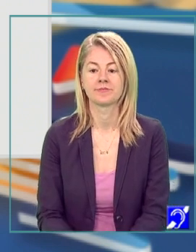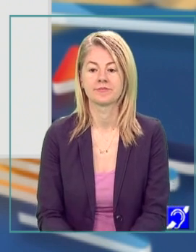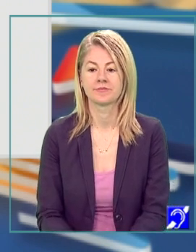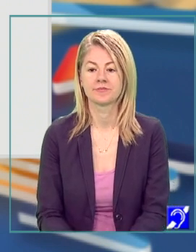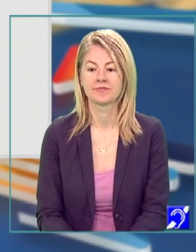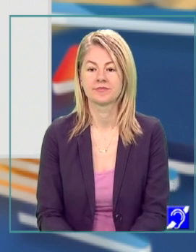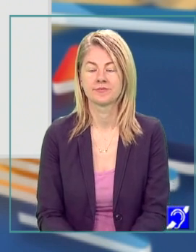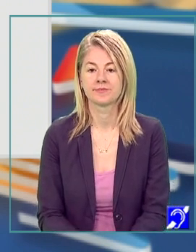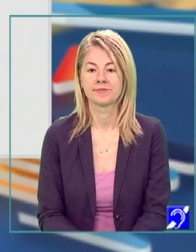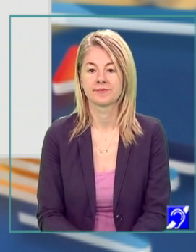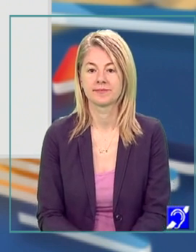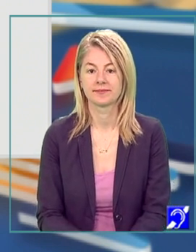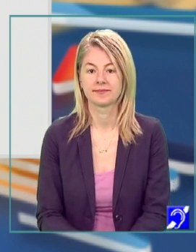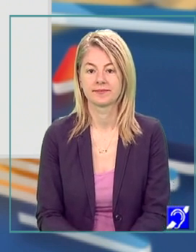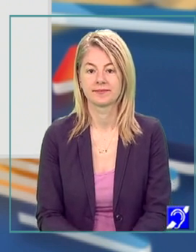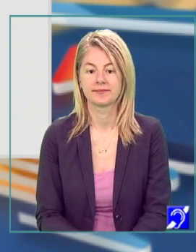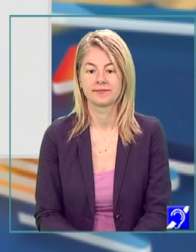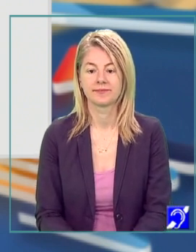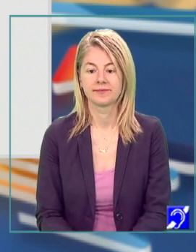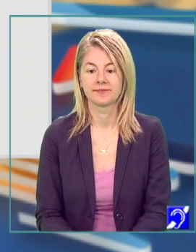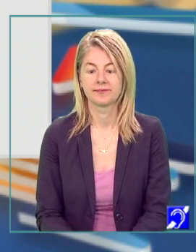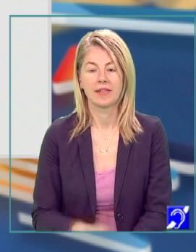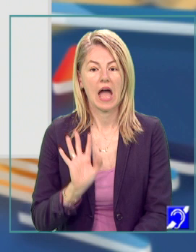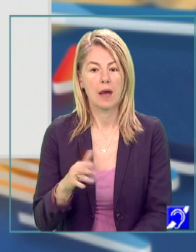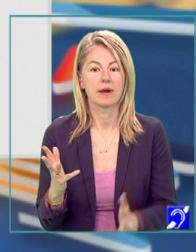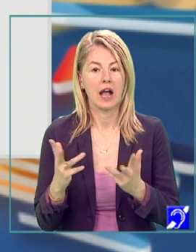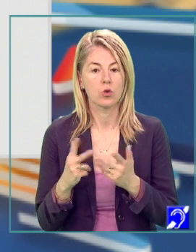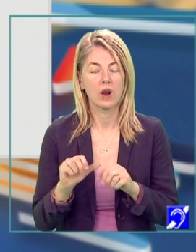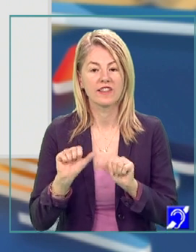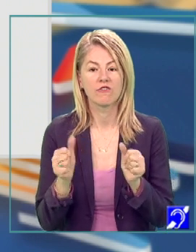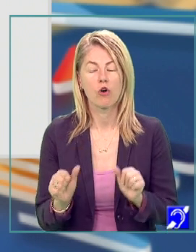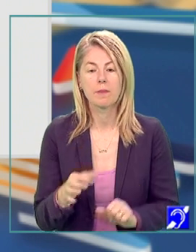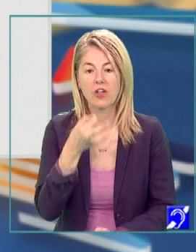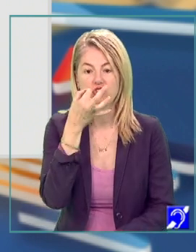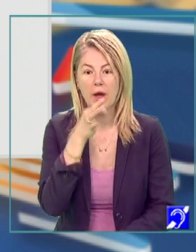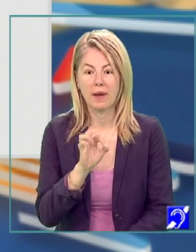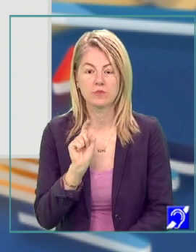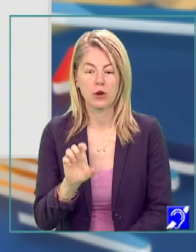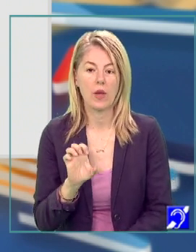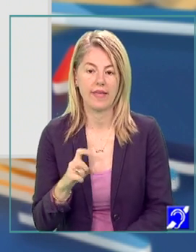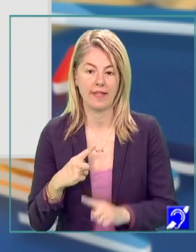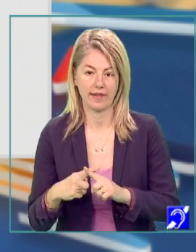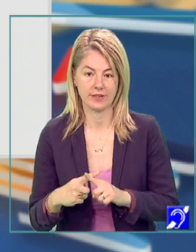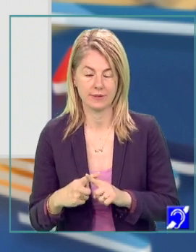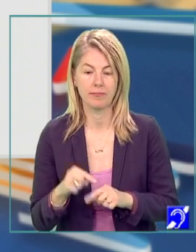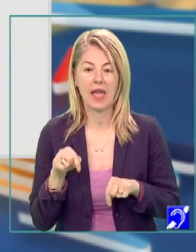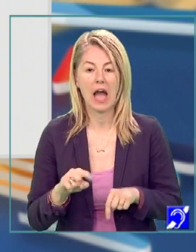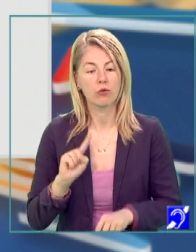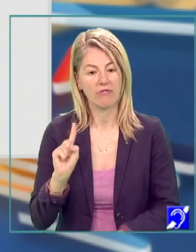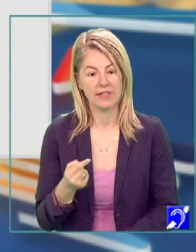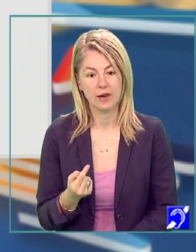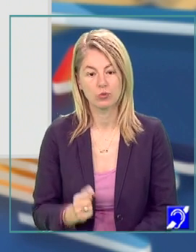cu 2x. Am calculat forma cea mai simplă a lui e de x. Acum va